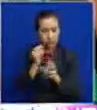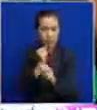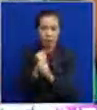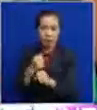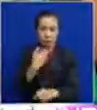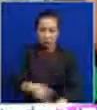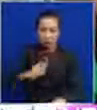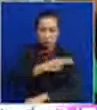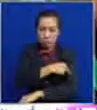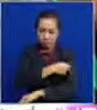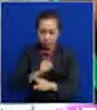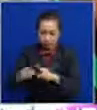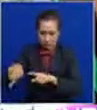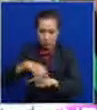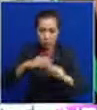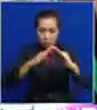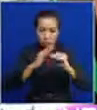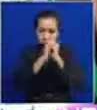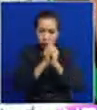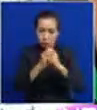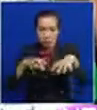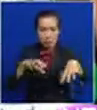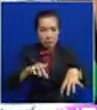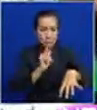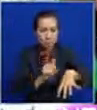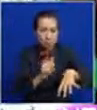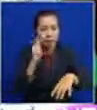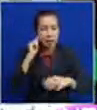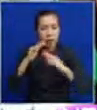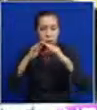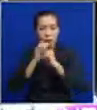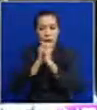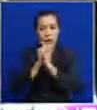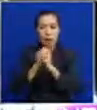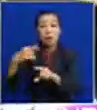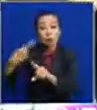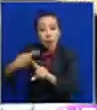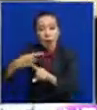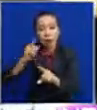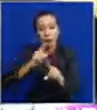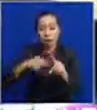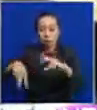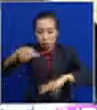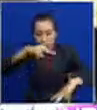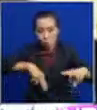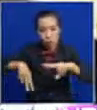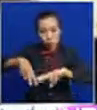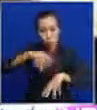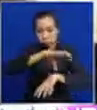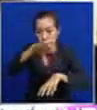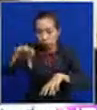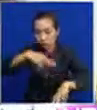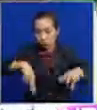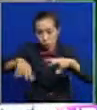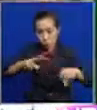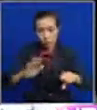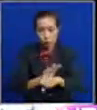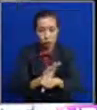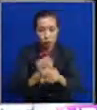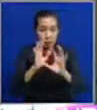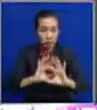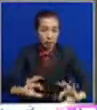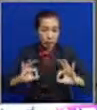โรงเจทั้งที่เป็นแบบโรงเจชั่วคราวแล้วก็โรงเจขนาดใหญ่ทุกแห่งในพื้นที่จังหวัดสุราษฎร์ธานีให้ครอบคลุมโดย